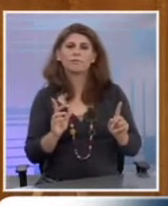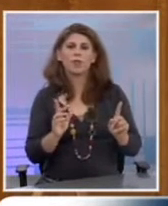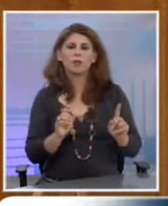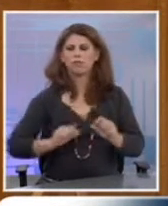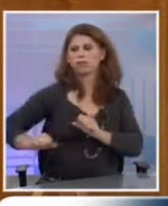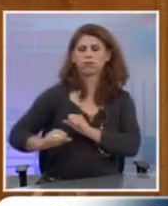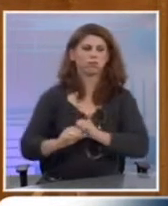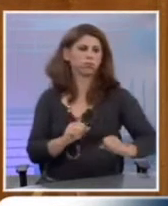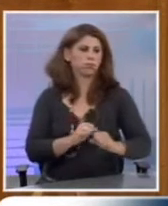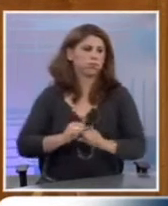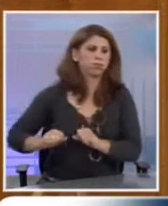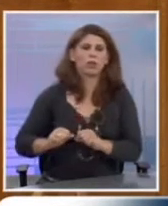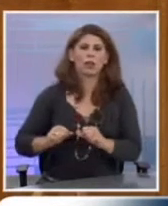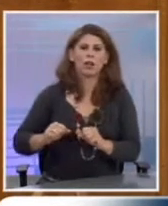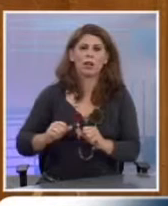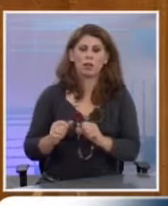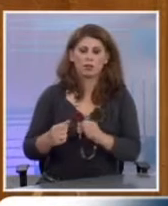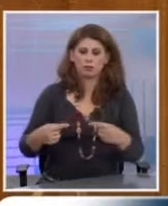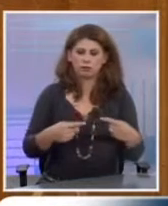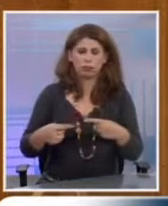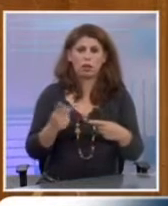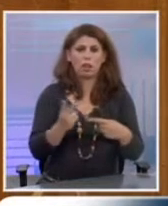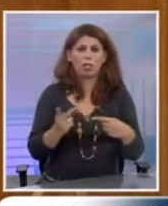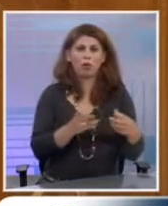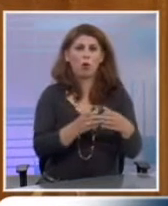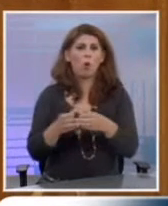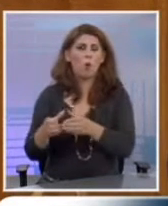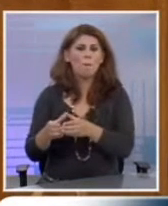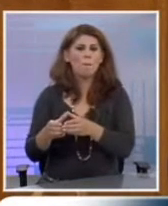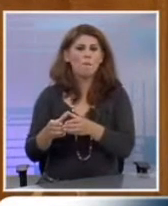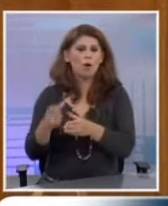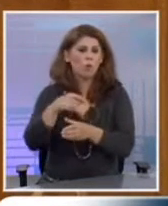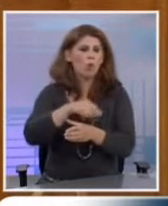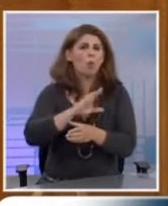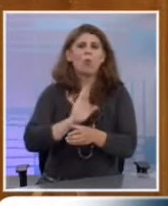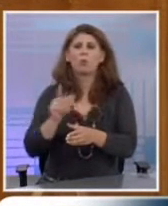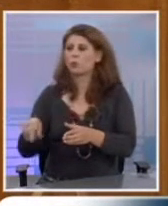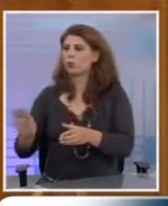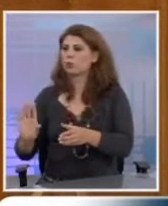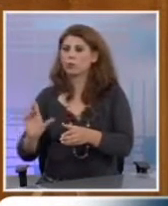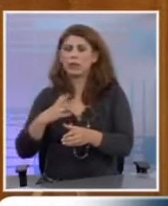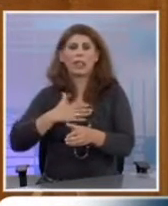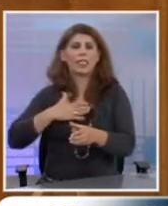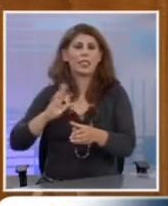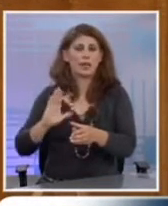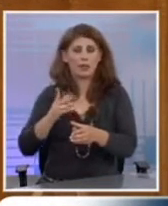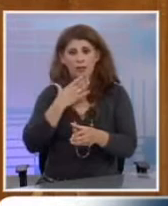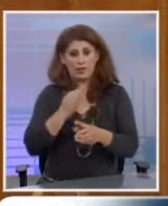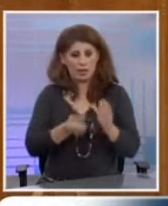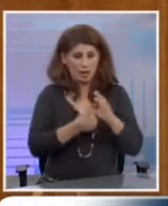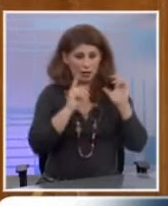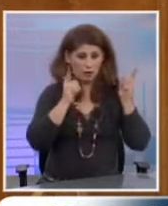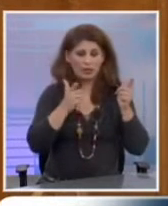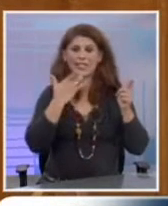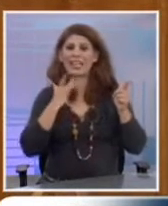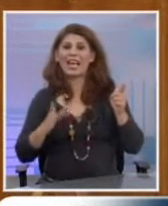διαγωνισμό ανάμεσα σε δύο κόμματα τα οποία ούτε το ένα ούτε το άλλο θέλει να ταυτίζονται μεταξύ τους, ανάμεσα στη Νέα Δημοκρατία και τη